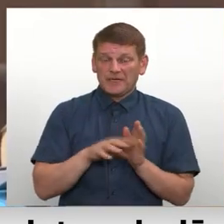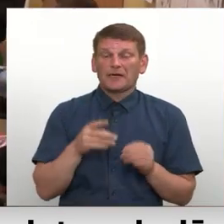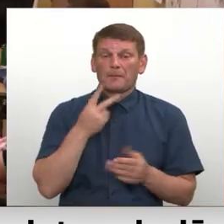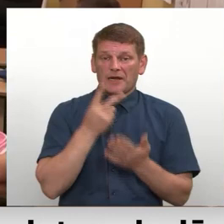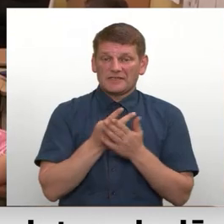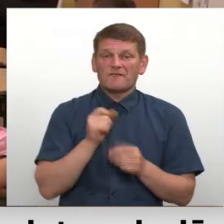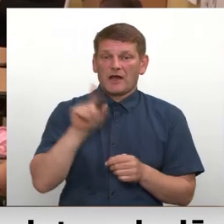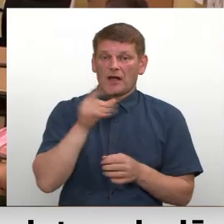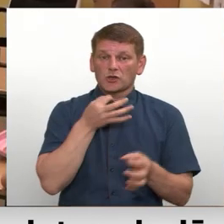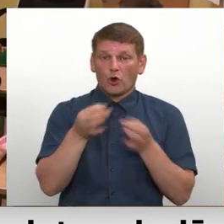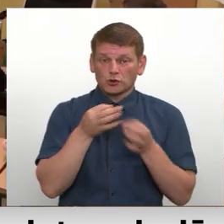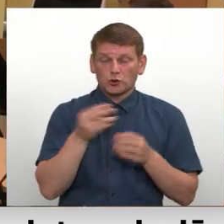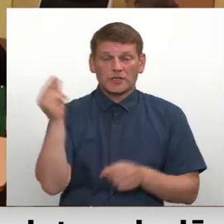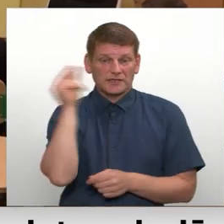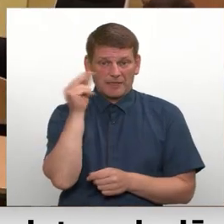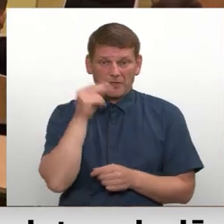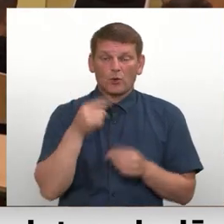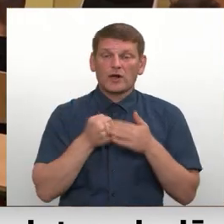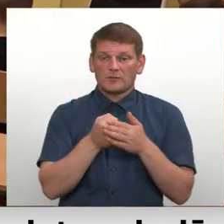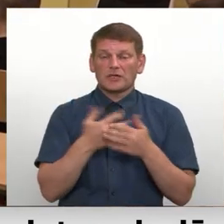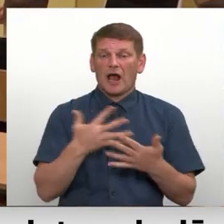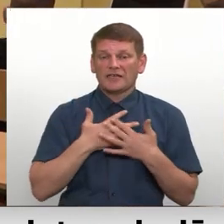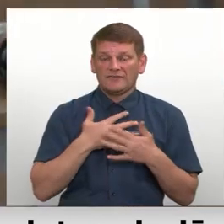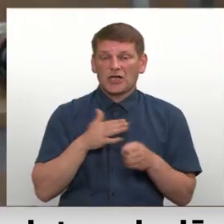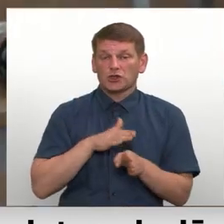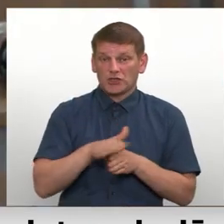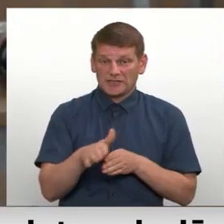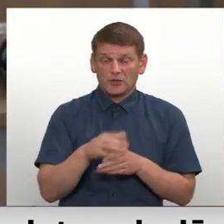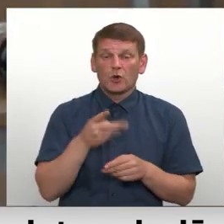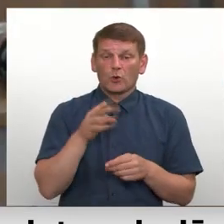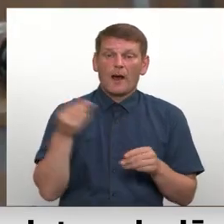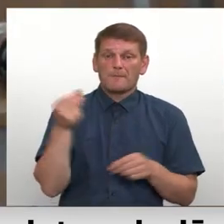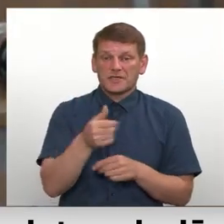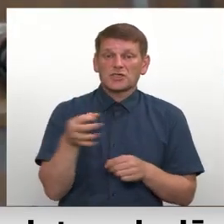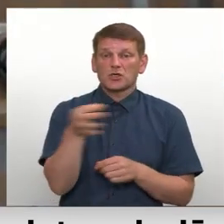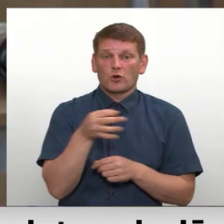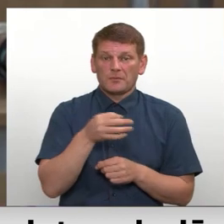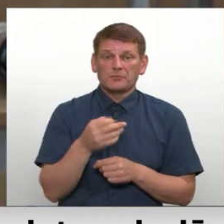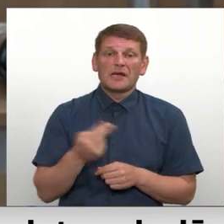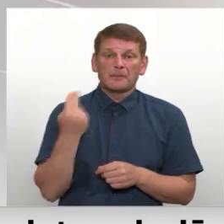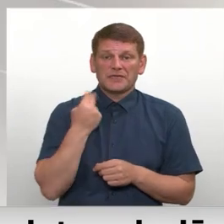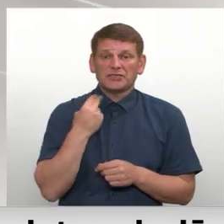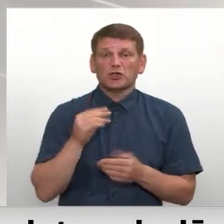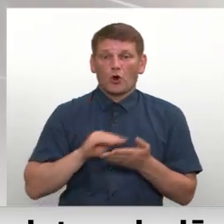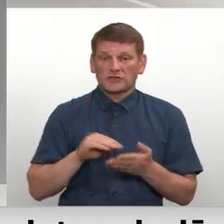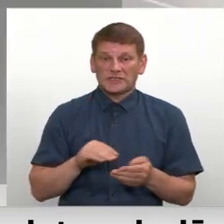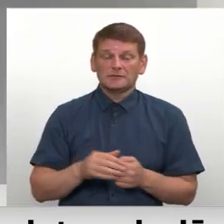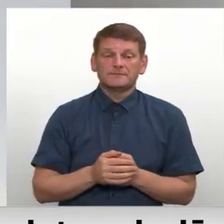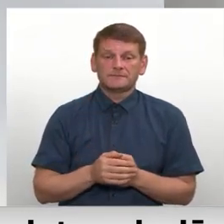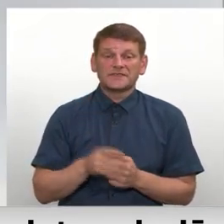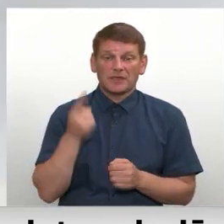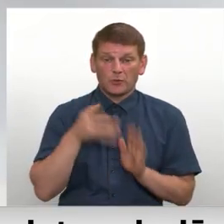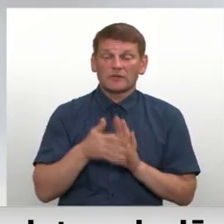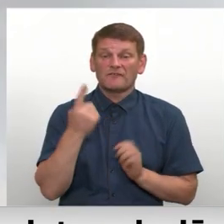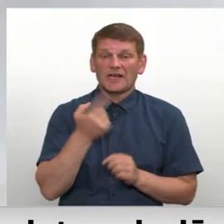vairākas konsultācijas, semināri un atbalsts aktivitāšu īstenošanai, ko apmaksās organizācija British Council. Saprotiet, ka viena